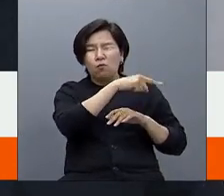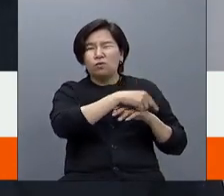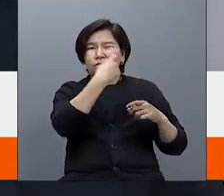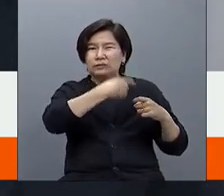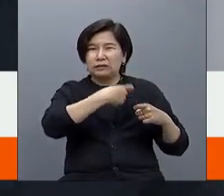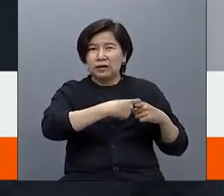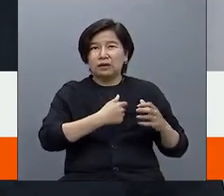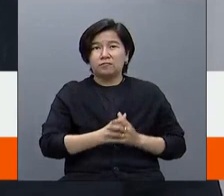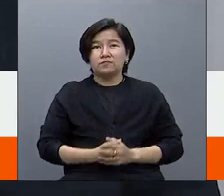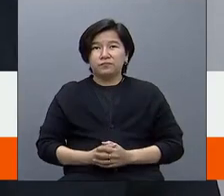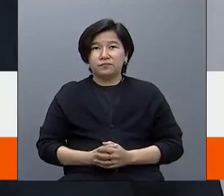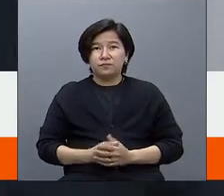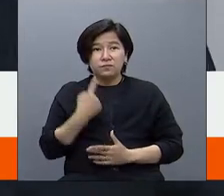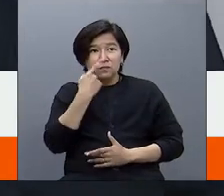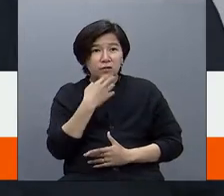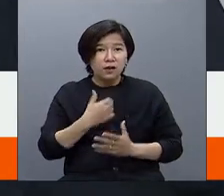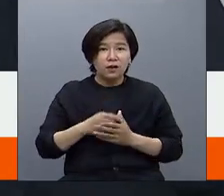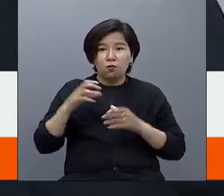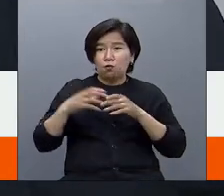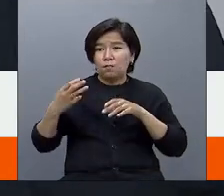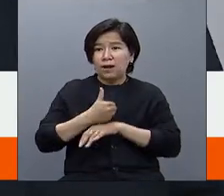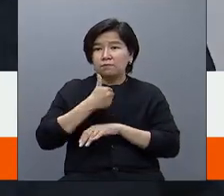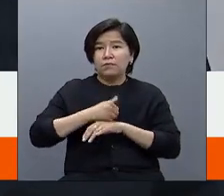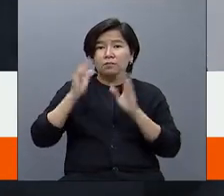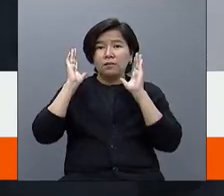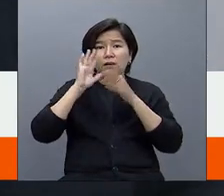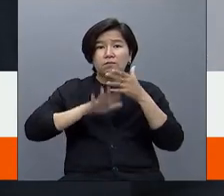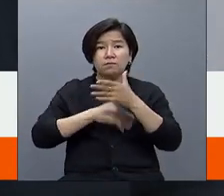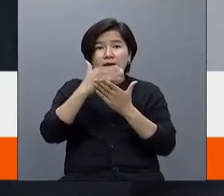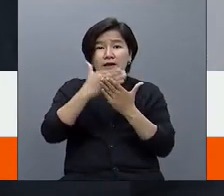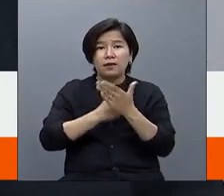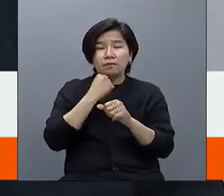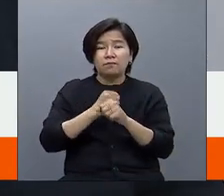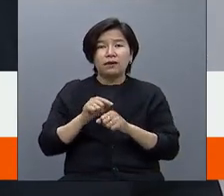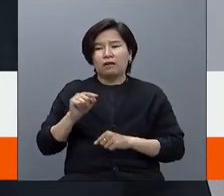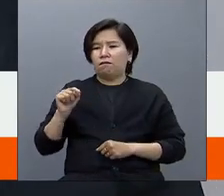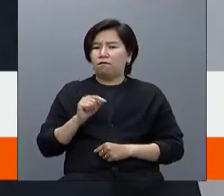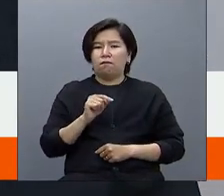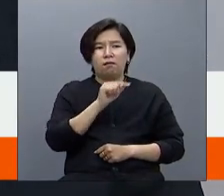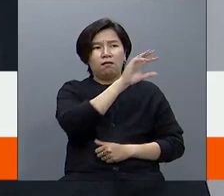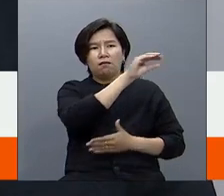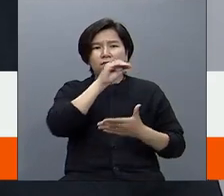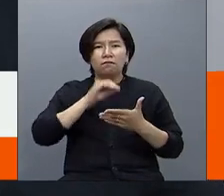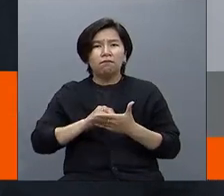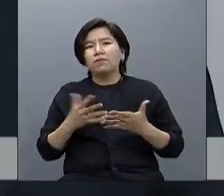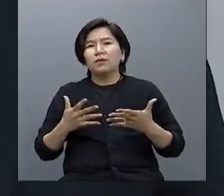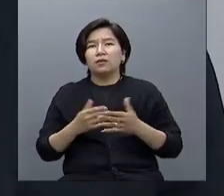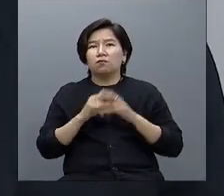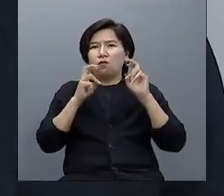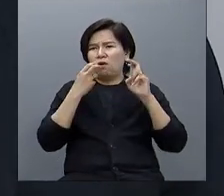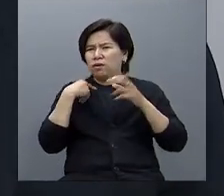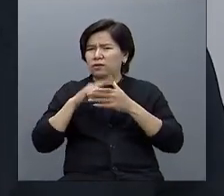จะรวมกับใครไปจัดตั้งใครจะเป็นอะไรมันในสมการแบบนี้ยังไม่มีพวกเราเลยผมเองก็ยังตัดสินใจลำบากที่จะเลือก